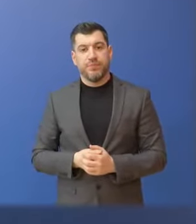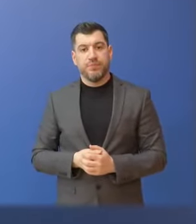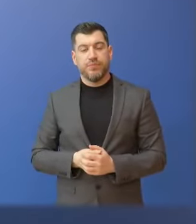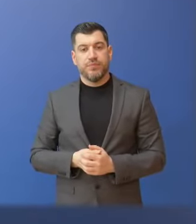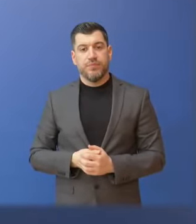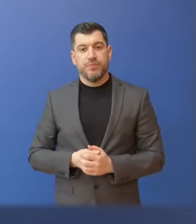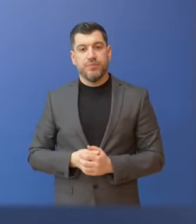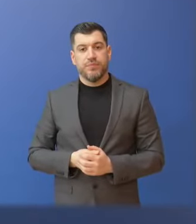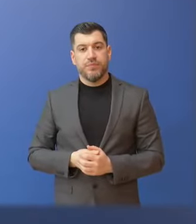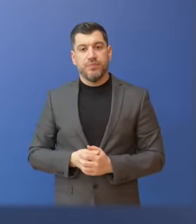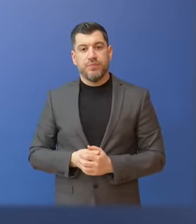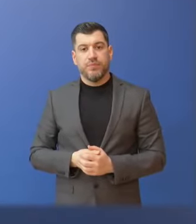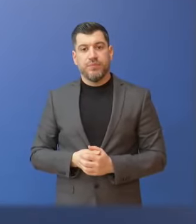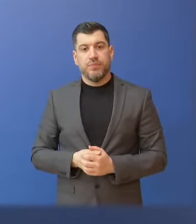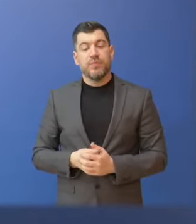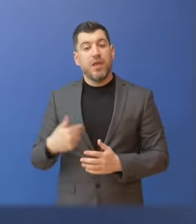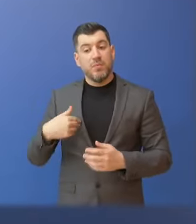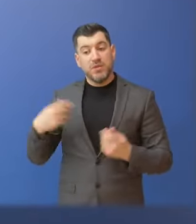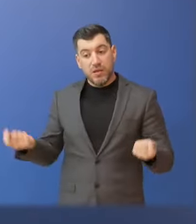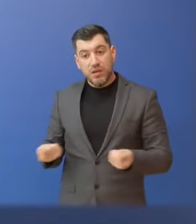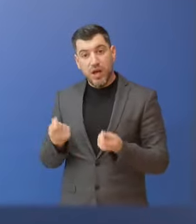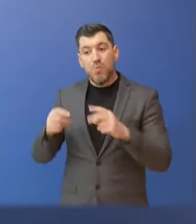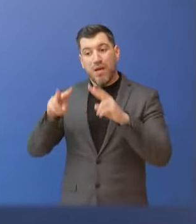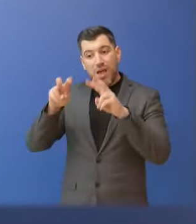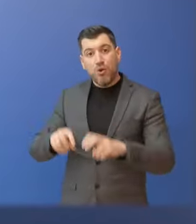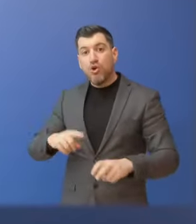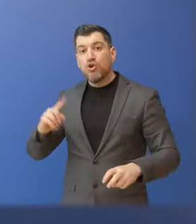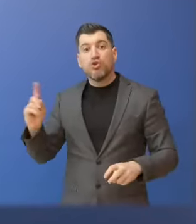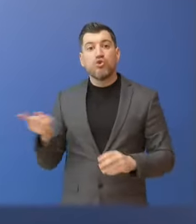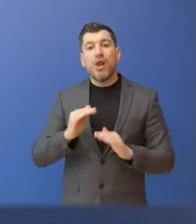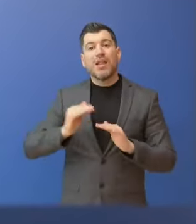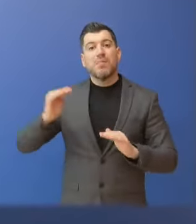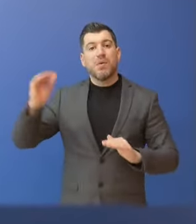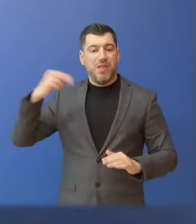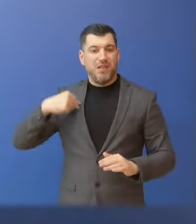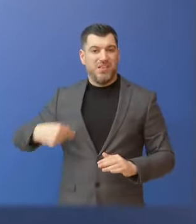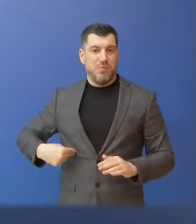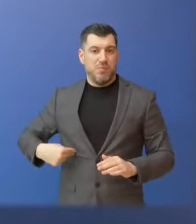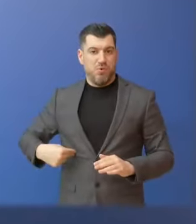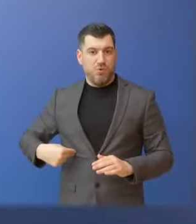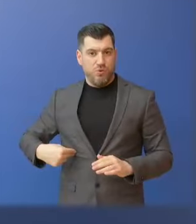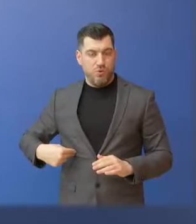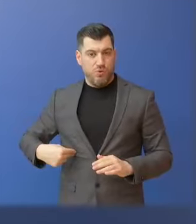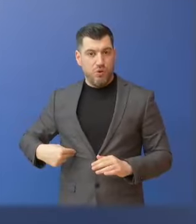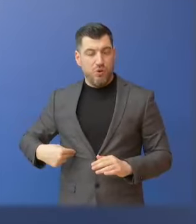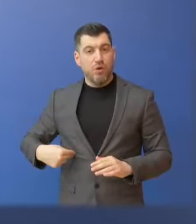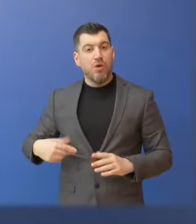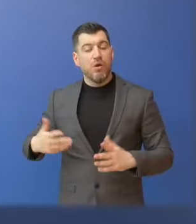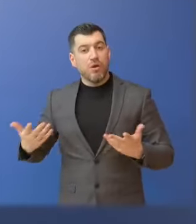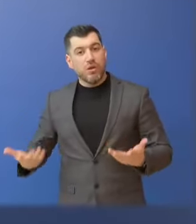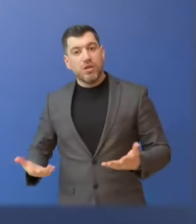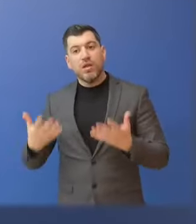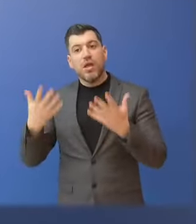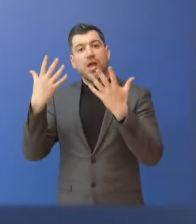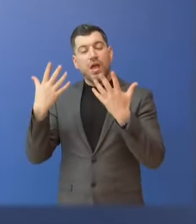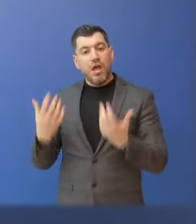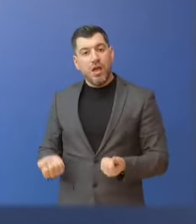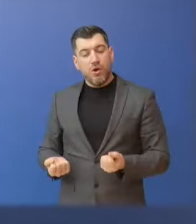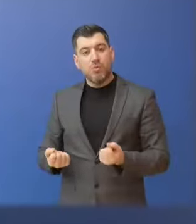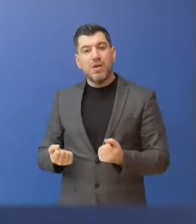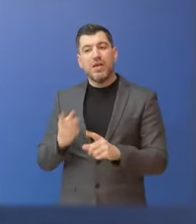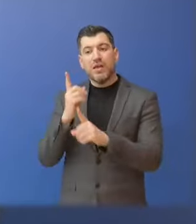δεν υπήρχε στη χώρα ενώ ενισχύσαμε νομοθετικά το ρόλο του ελεγκτικού συνεδρίου με μάλλιστα με μία εκτενή νομοθετική